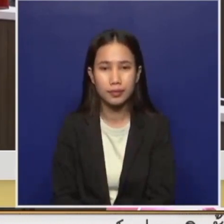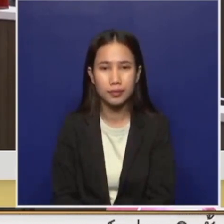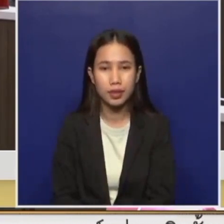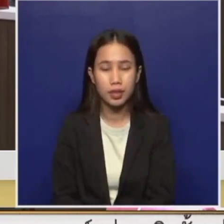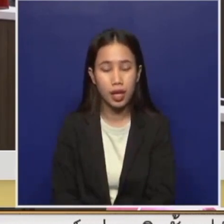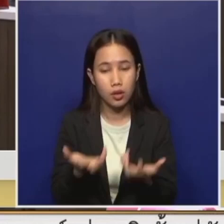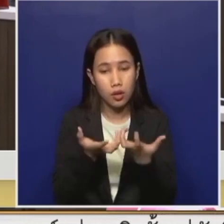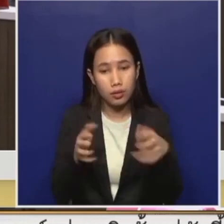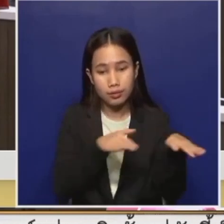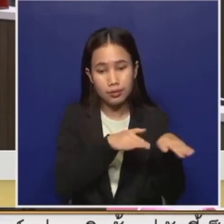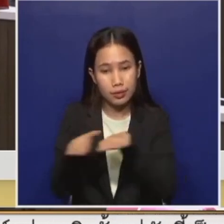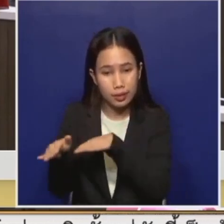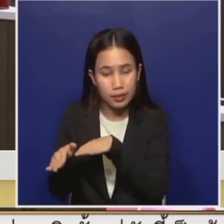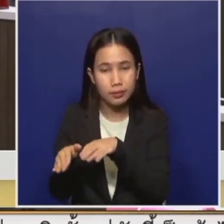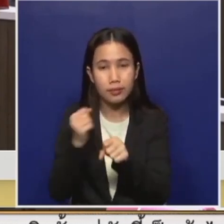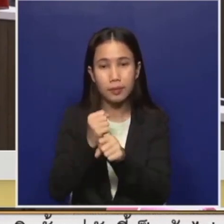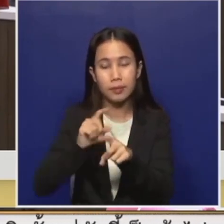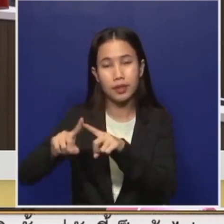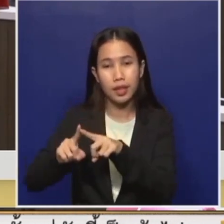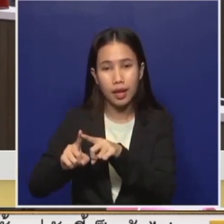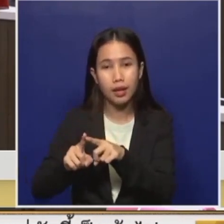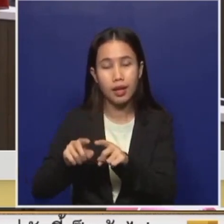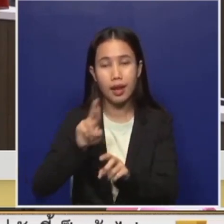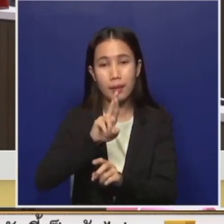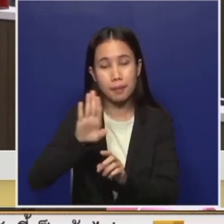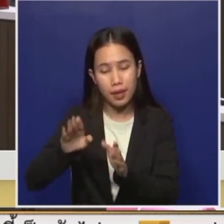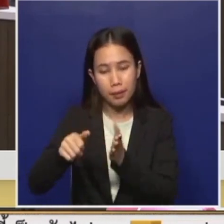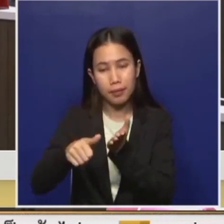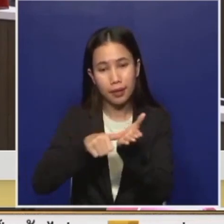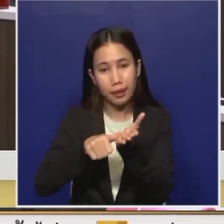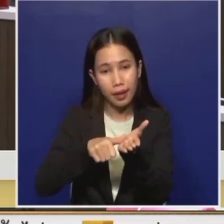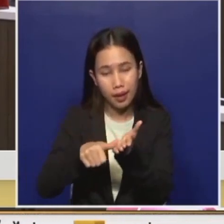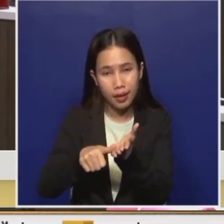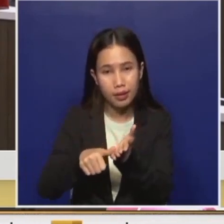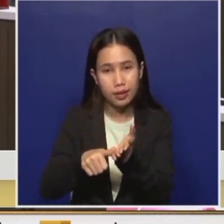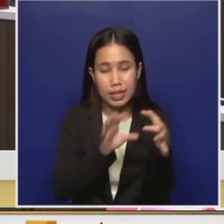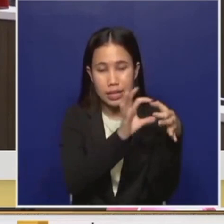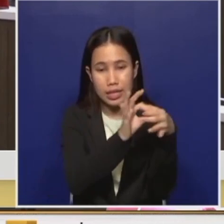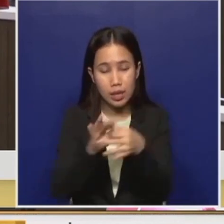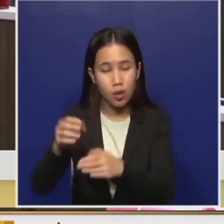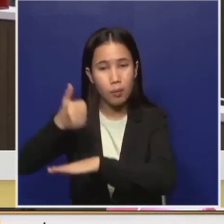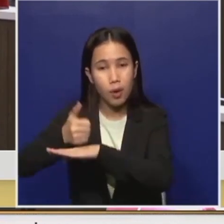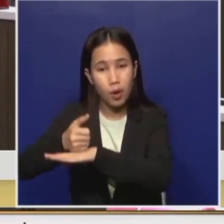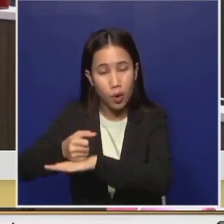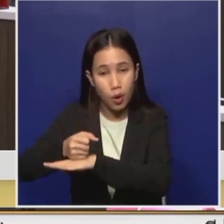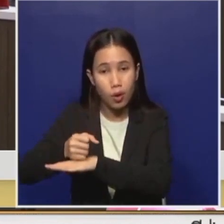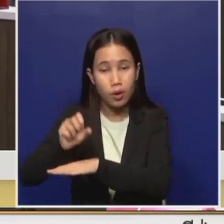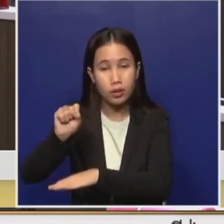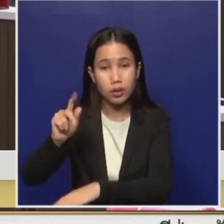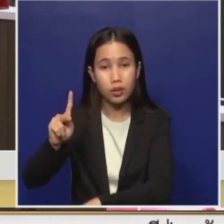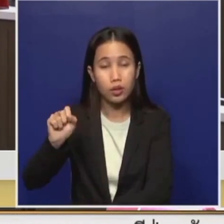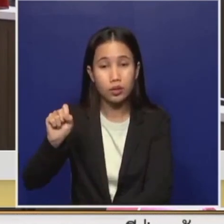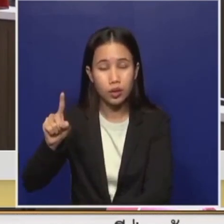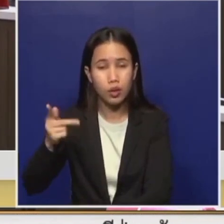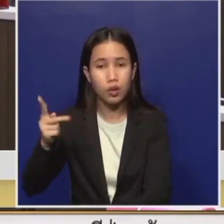ะตรีย์มแ้ไขระเบีบเกี่วเนองไปถพหร สอกอาอกอาสayanษณ้นะคร 65 ๆ จงหวั